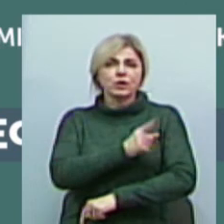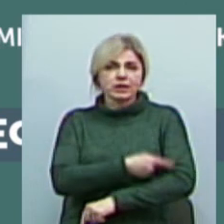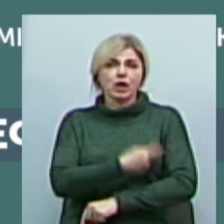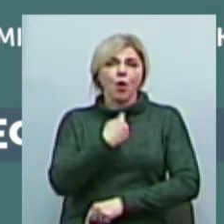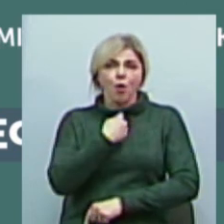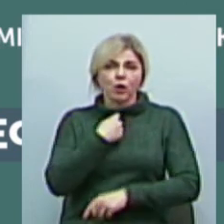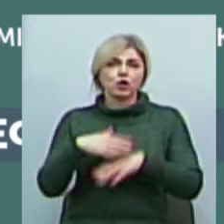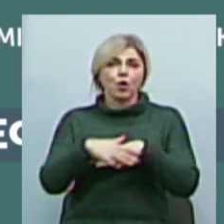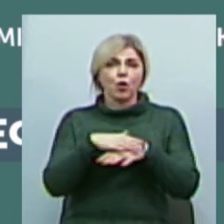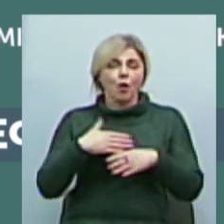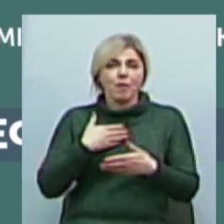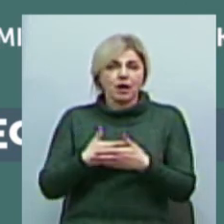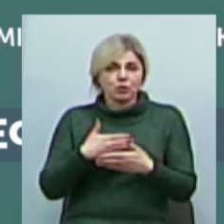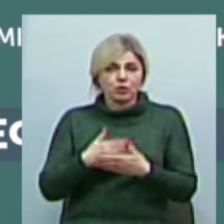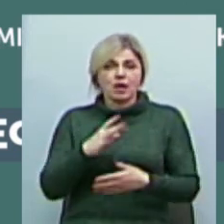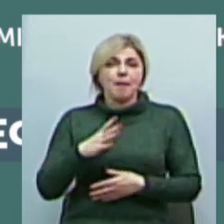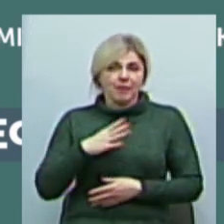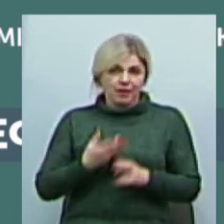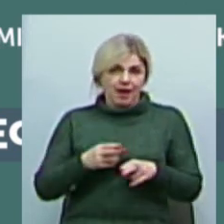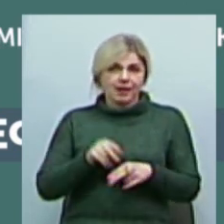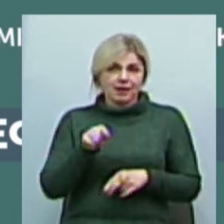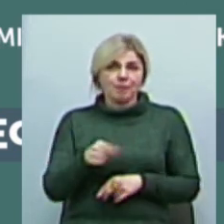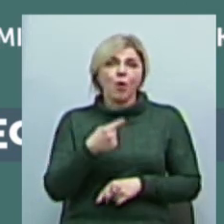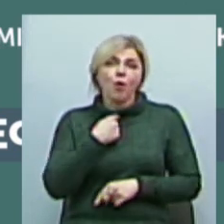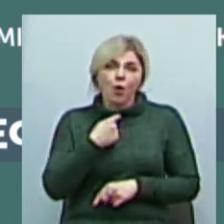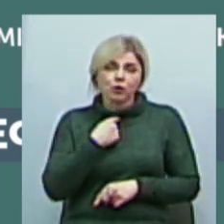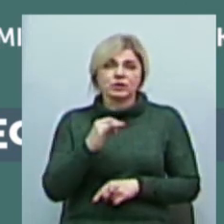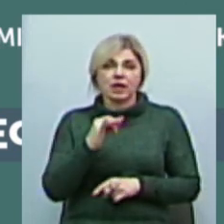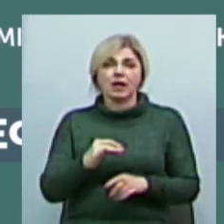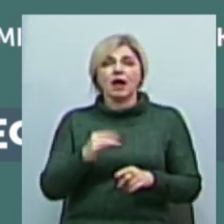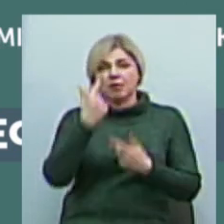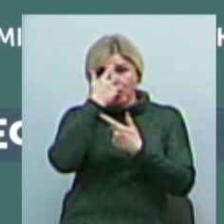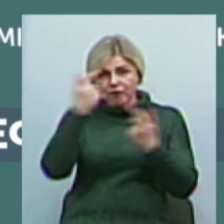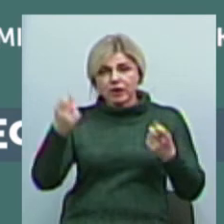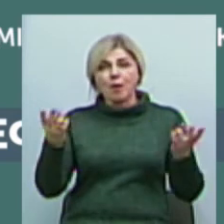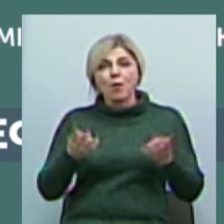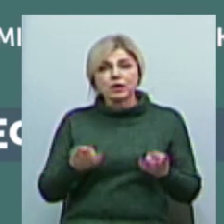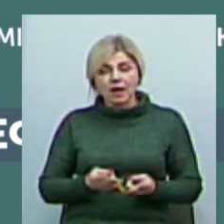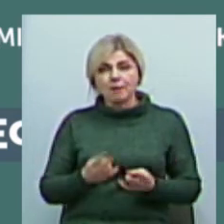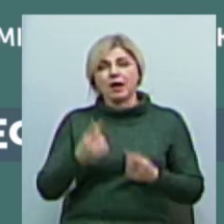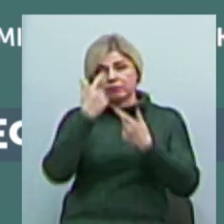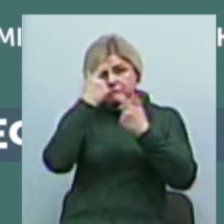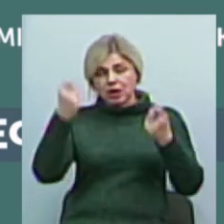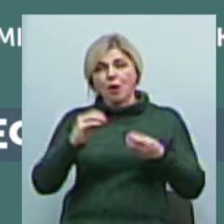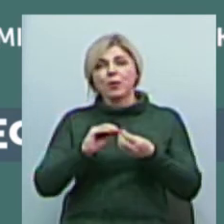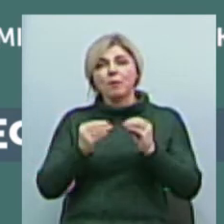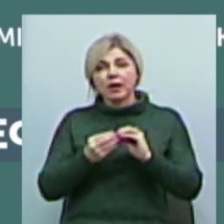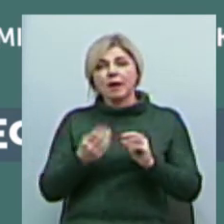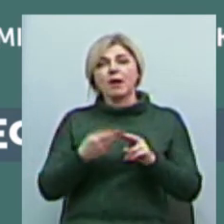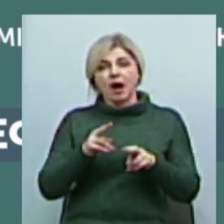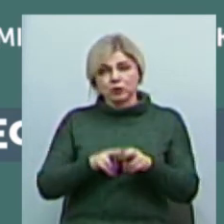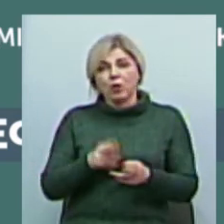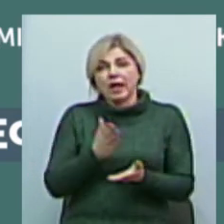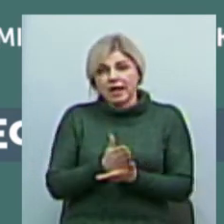громадськості, бути цим голосом і доносити потреби, доносити проблеми, які існують з впровадженням реформ,